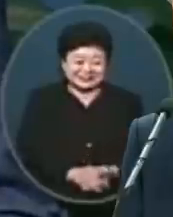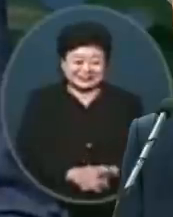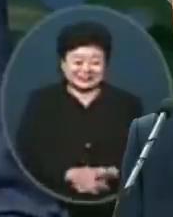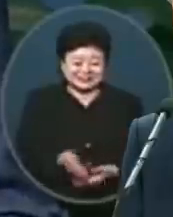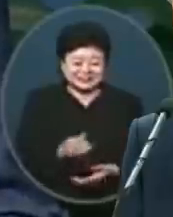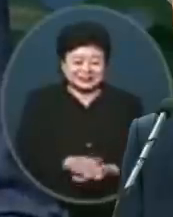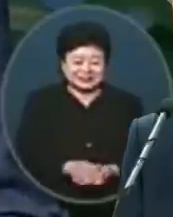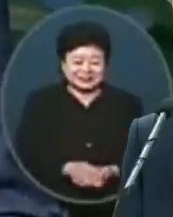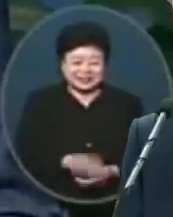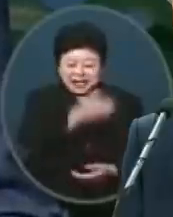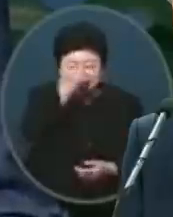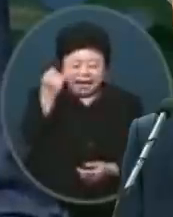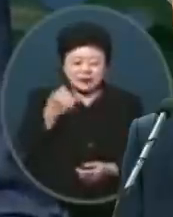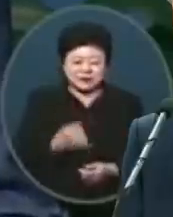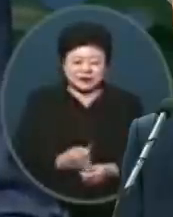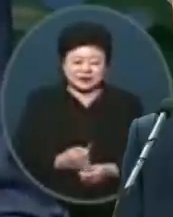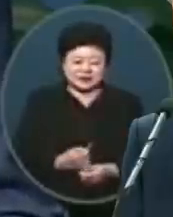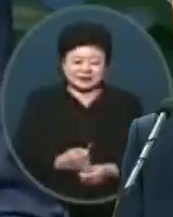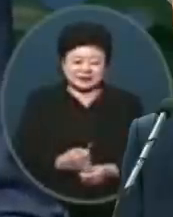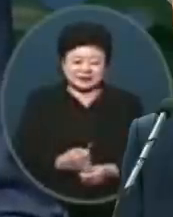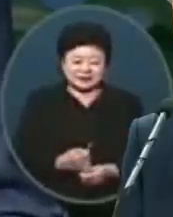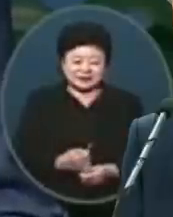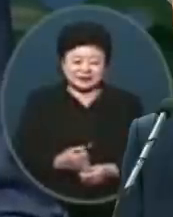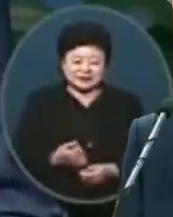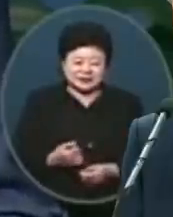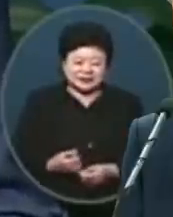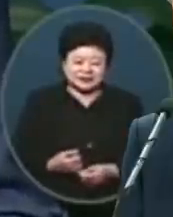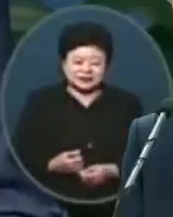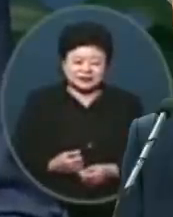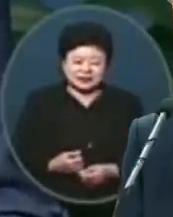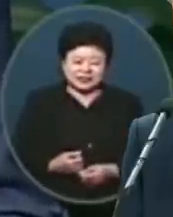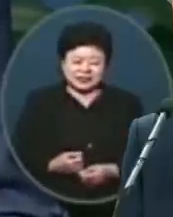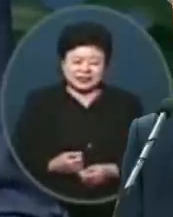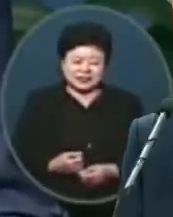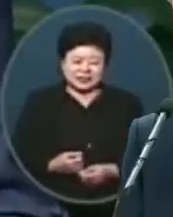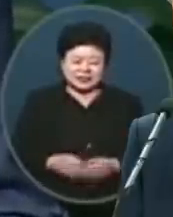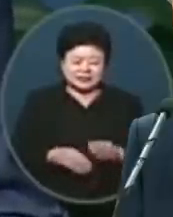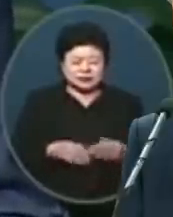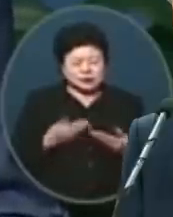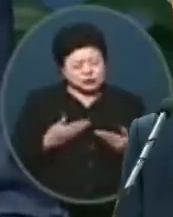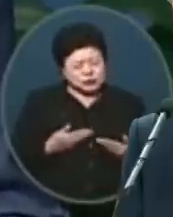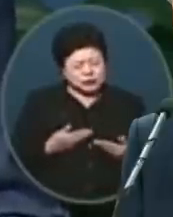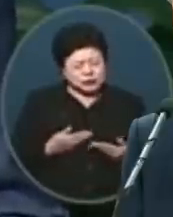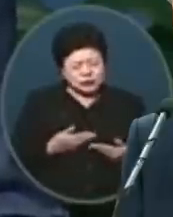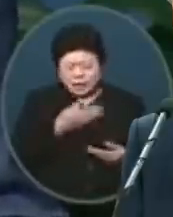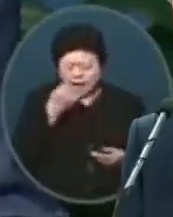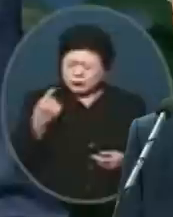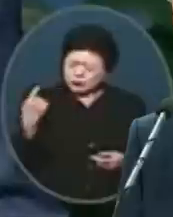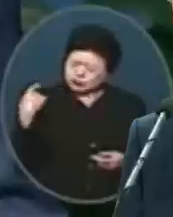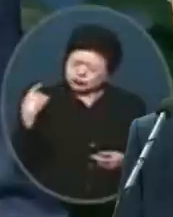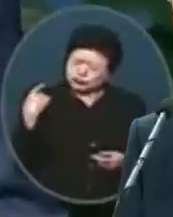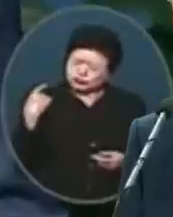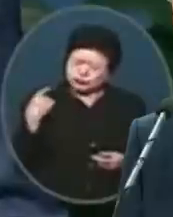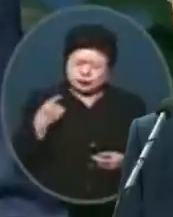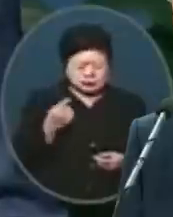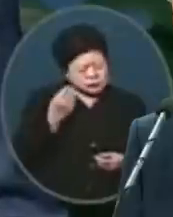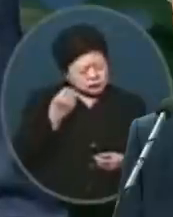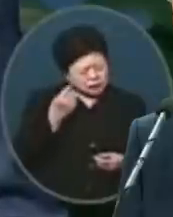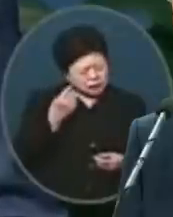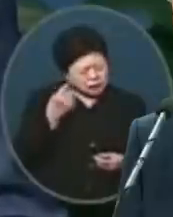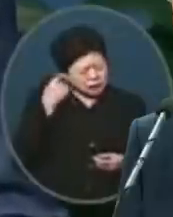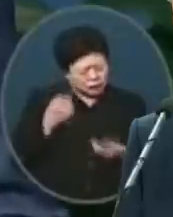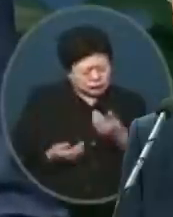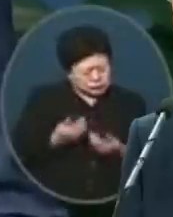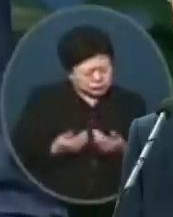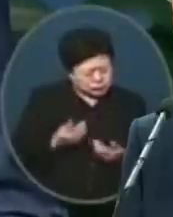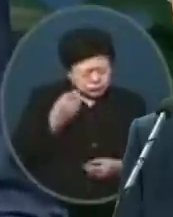그런데 할머니를 태우지 전에는 자동차가 조용히 있는데, 할머니를 뒤에 태우고 나니까 호닥닥, 호닥닥,